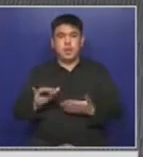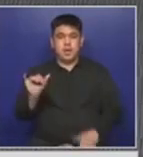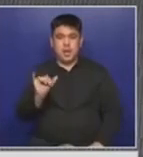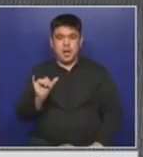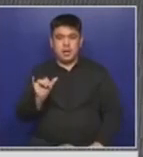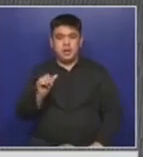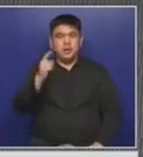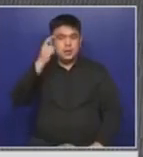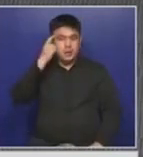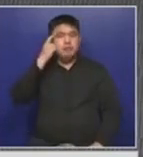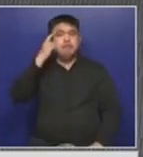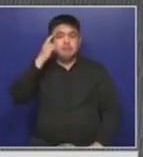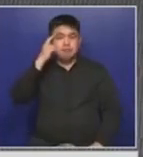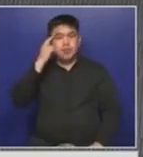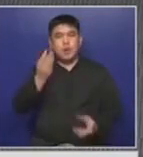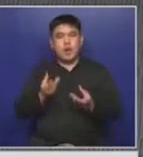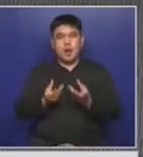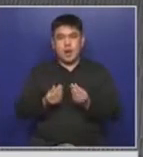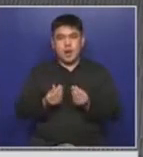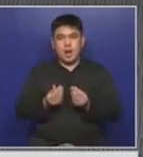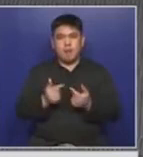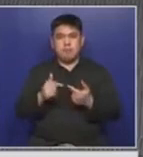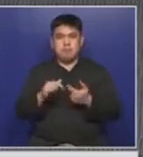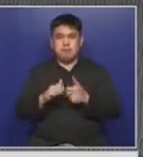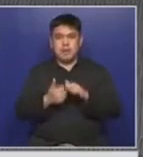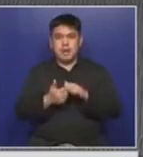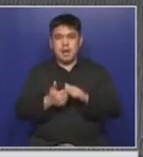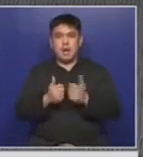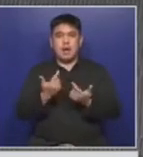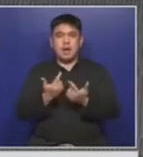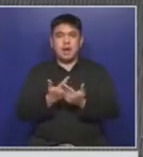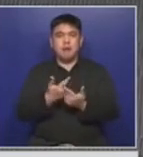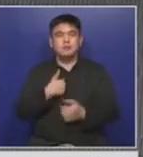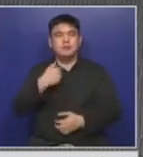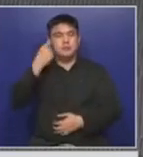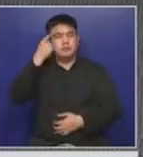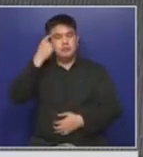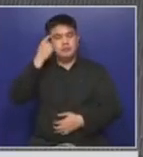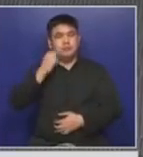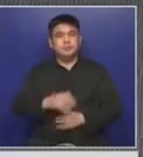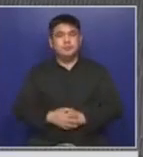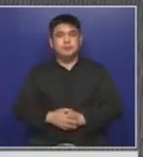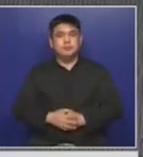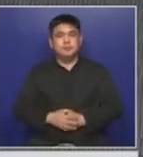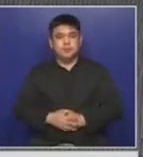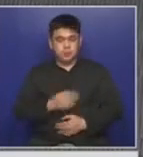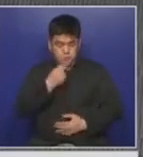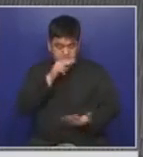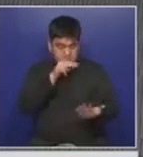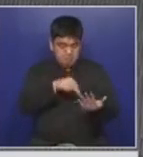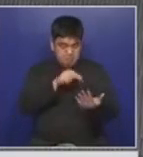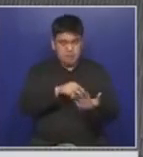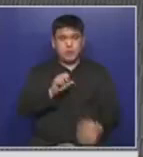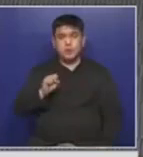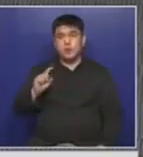ำให้เกิดปัญหาตัวเลขขึ้นมาแต่ทีนี้เมื่อผมดูจากเอกสารที่ทางสทง.